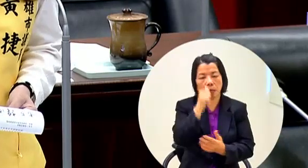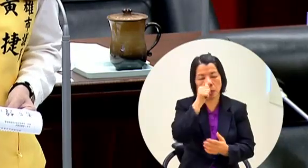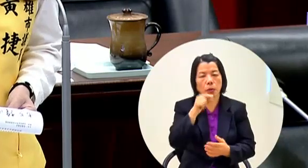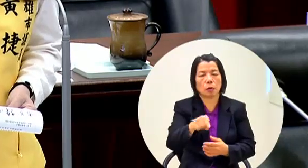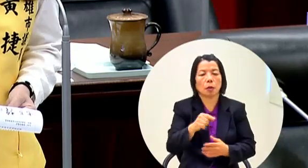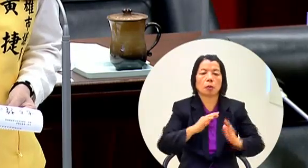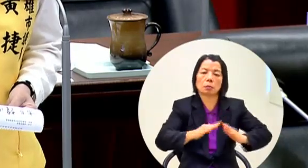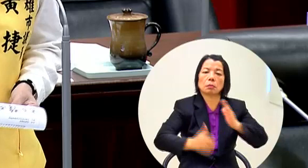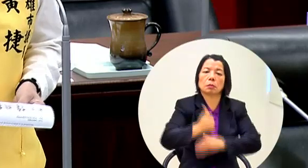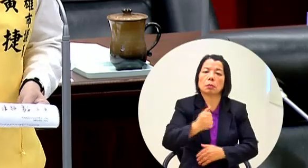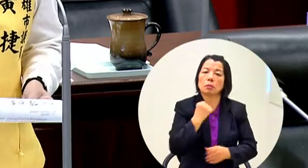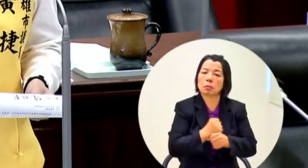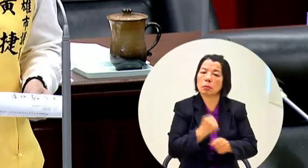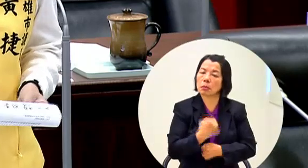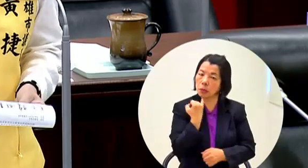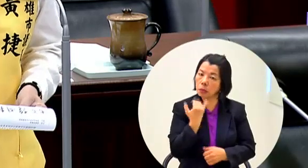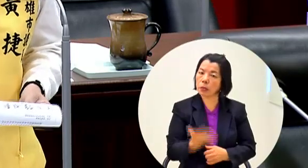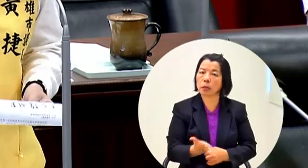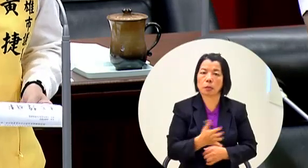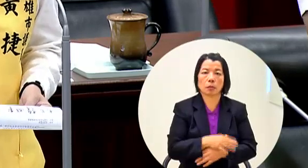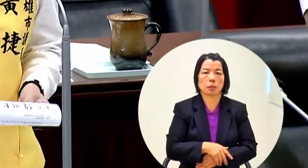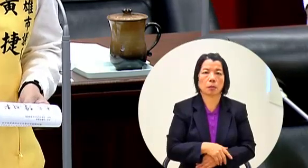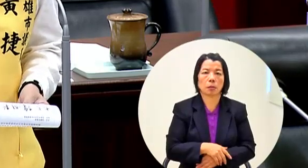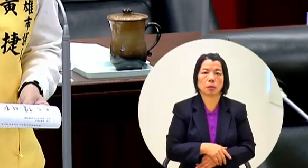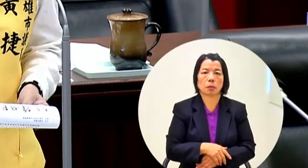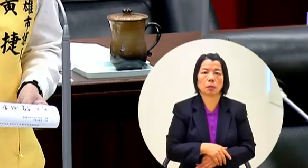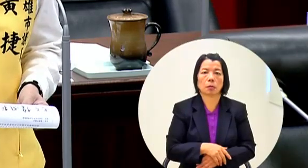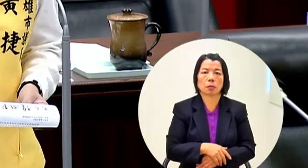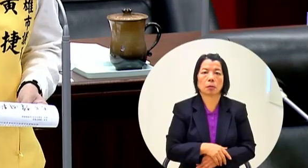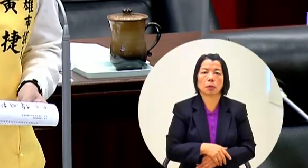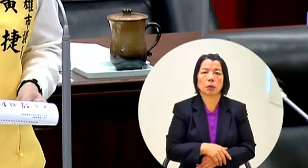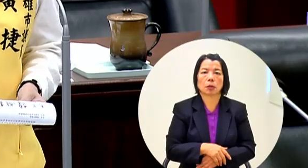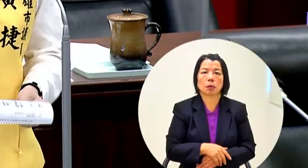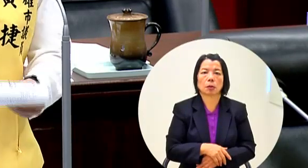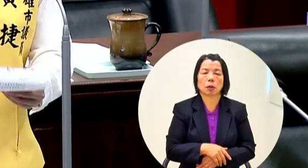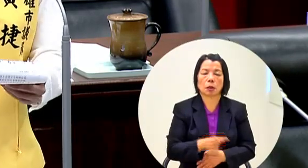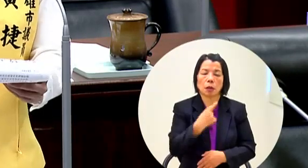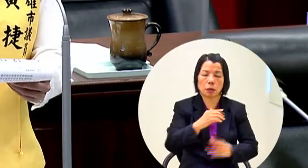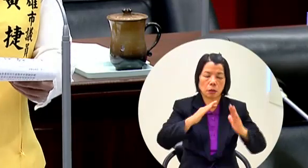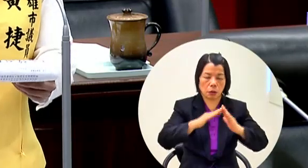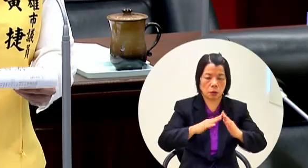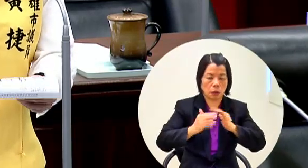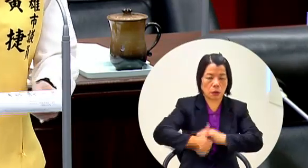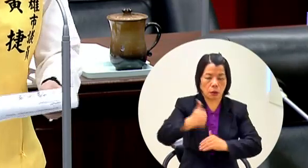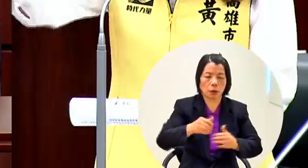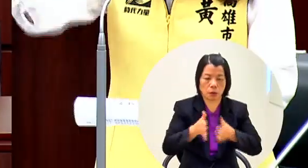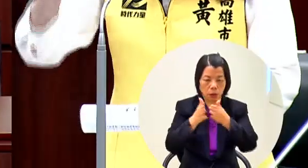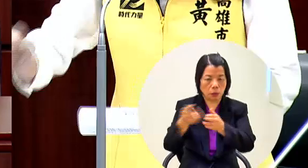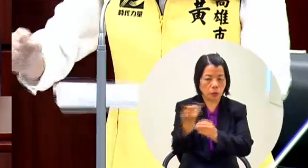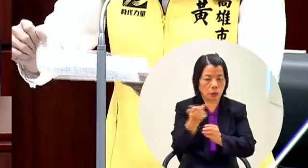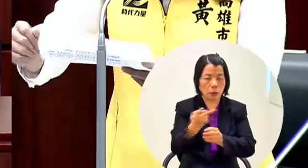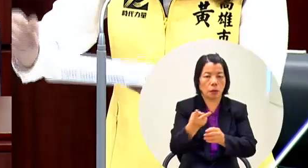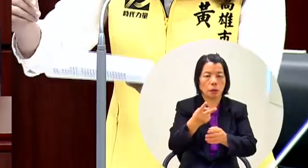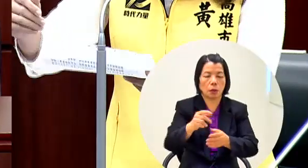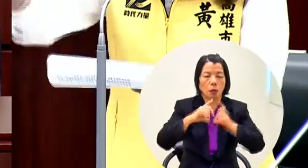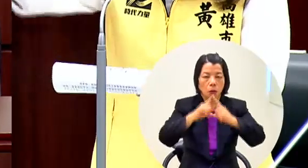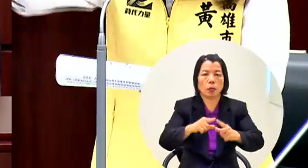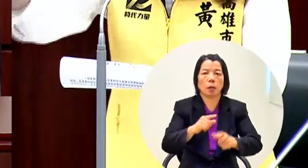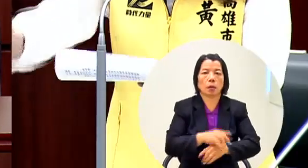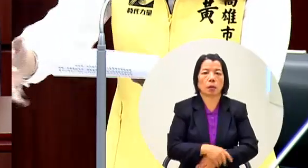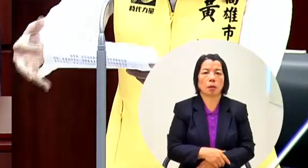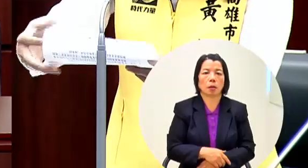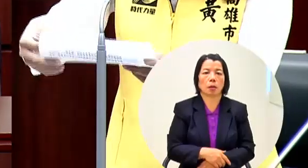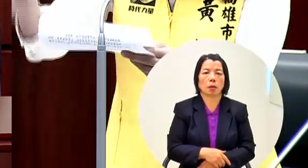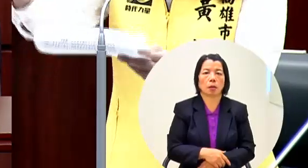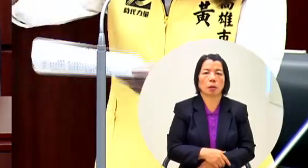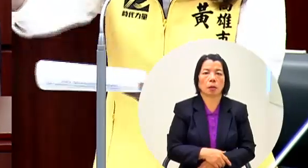长？ 我们请市长针对两位议员的那个询问答询。 谢谢。 可不可以先回答？不然你